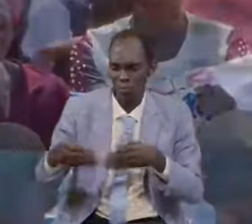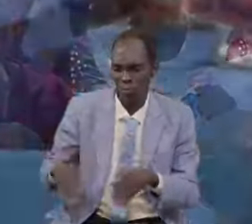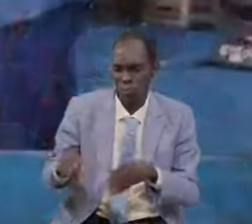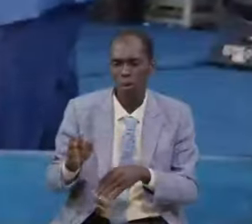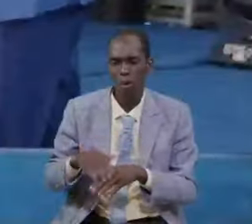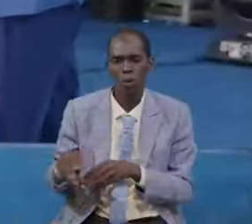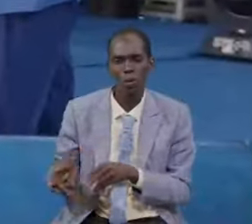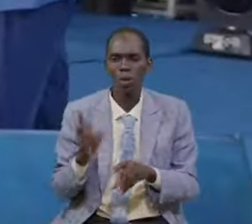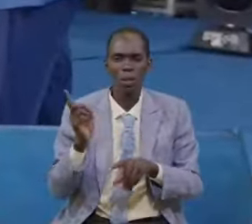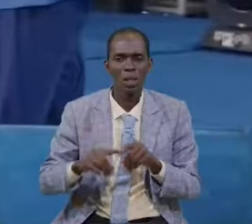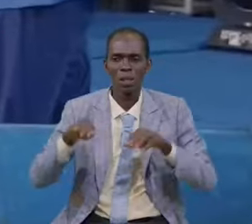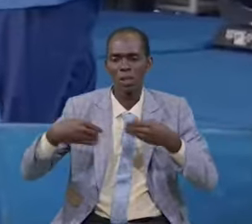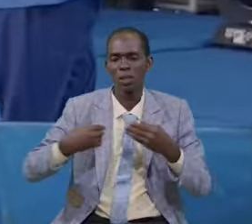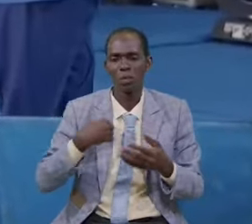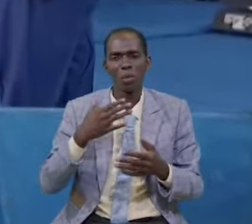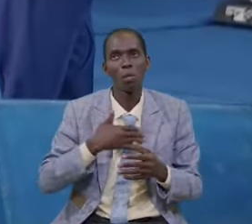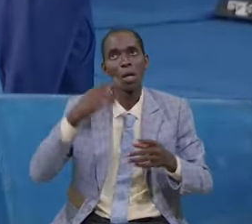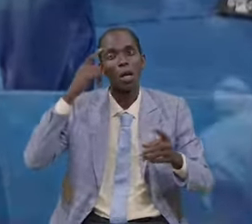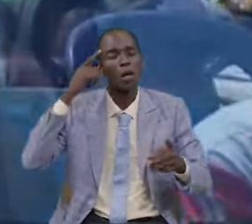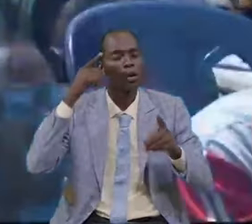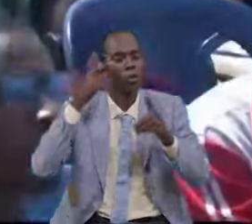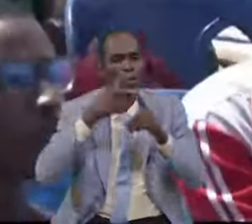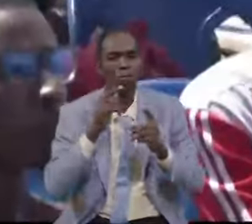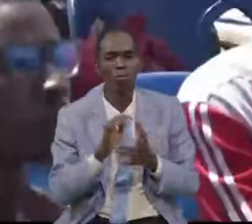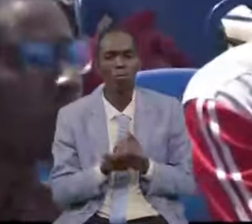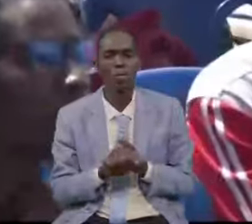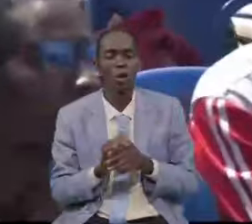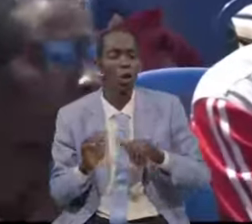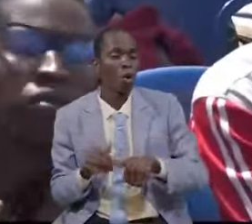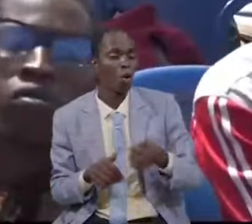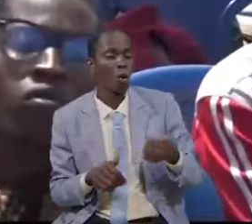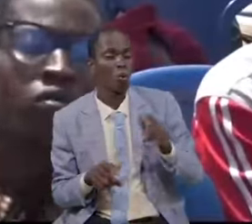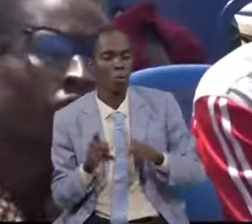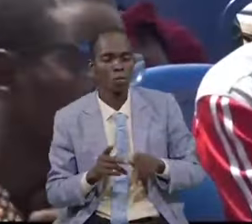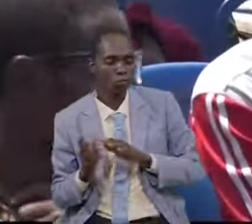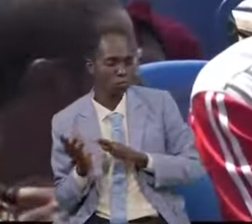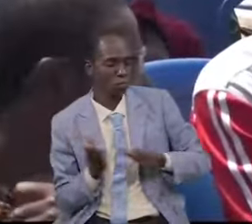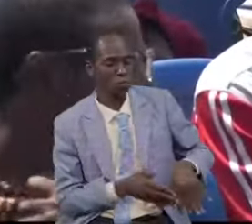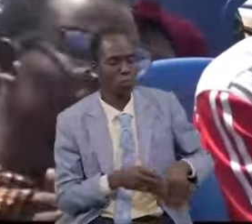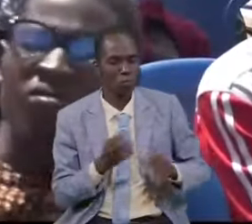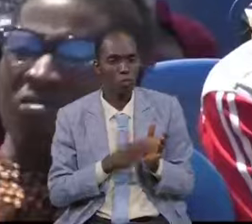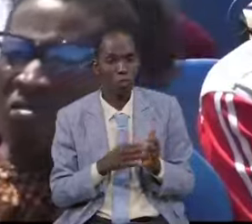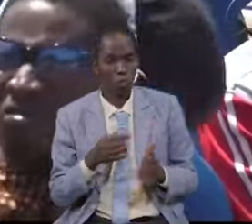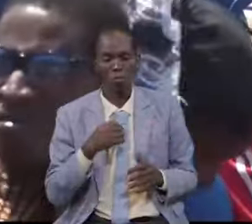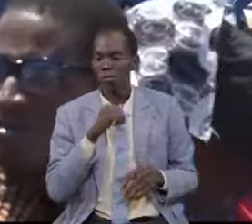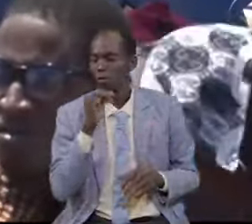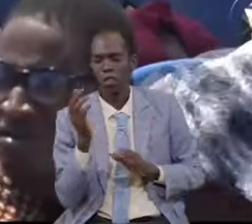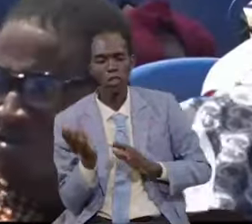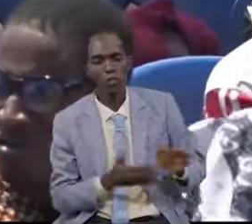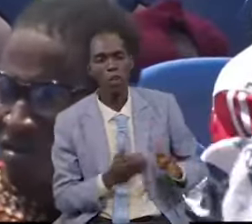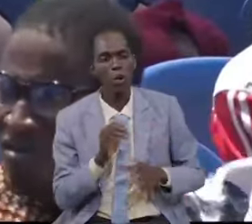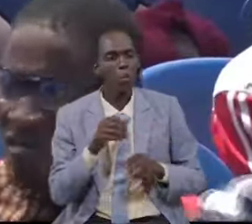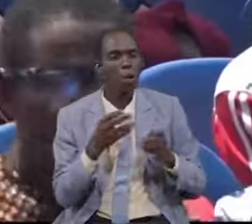objectif-là, tu as une pensée. D'autres abandonnent. Moi, je ne vais pas abandonner. D'autres quittent. Moi, je ne veux pas quitter